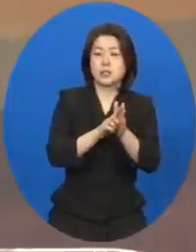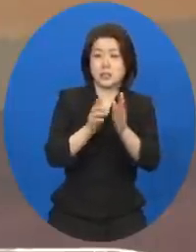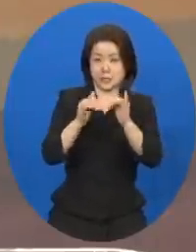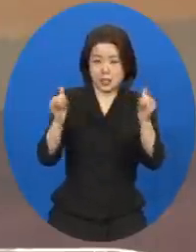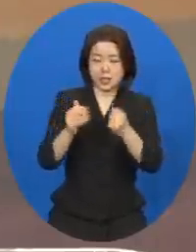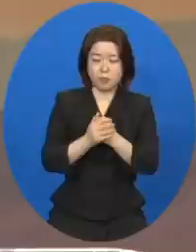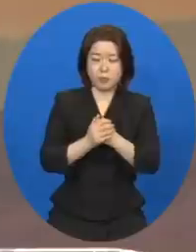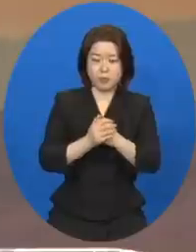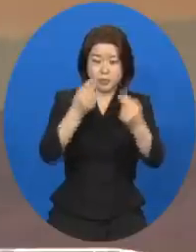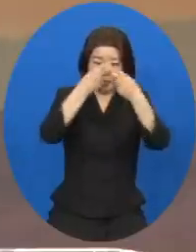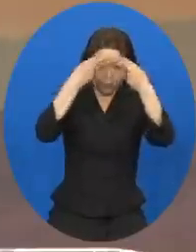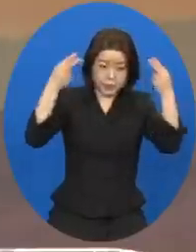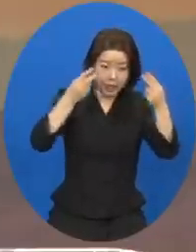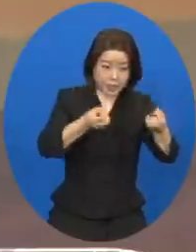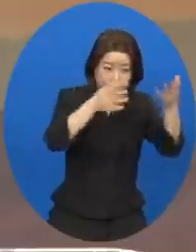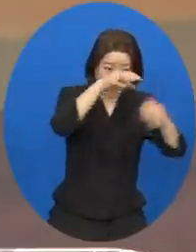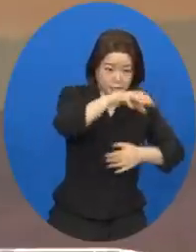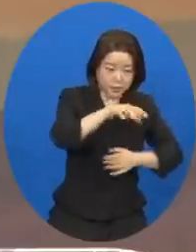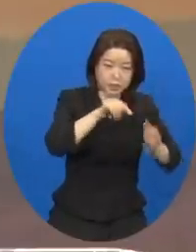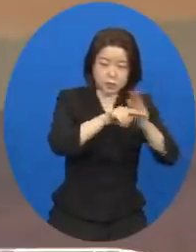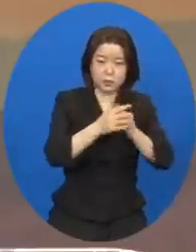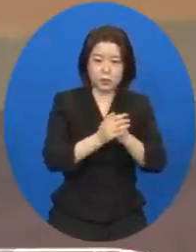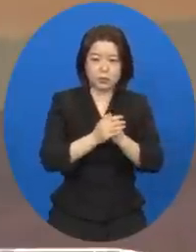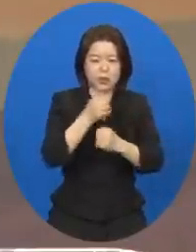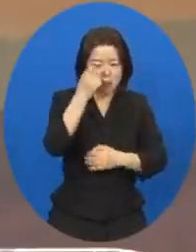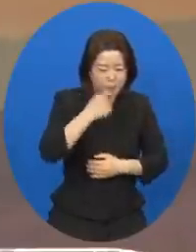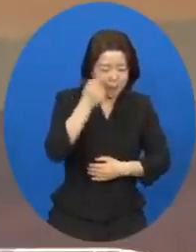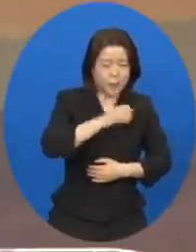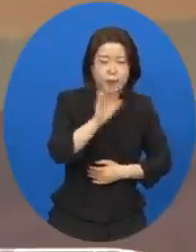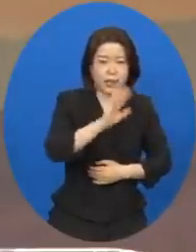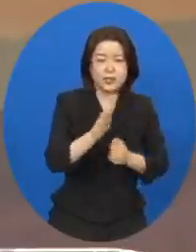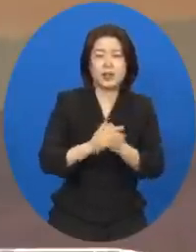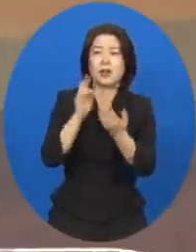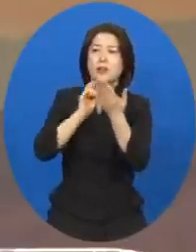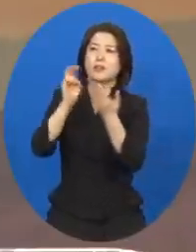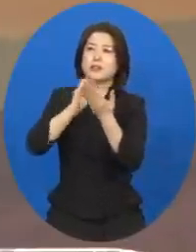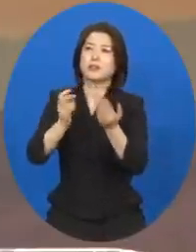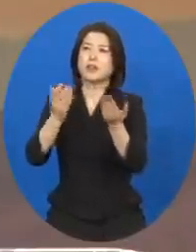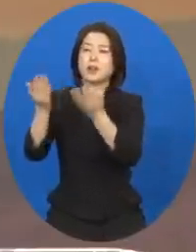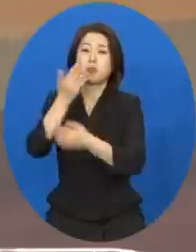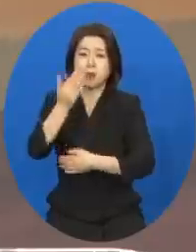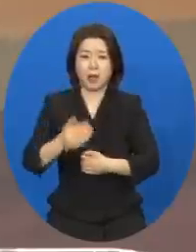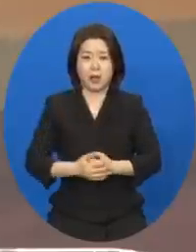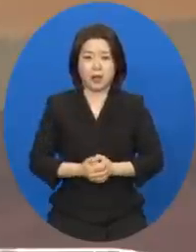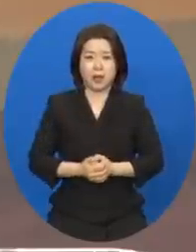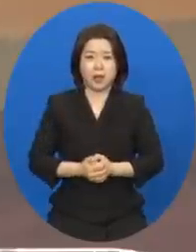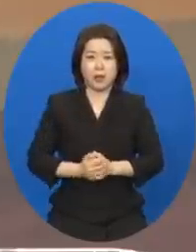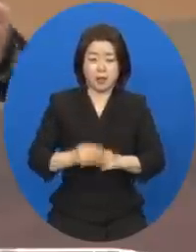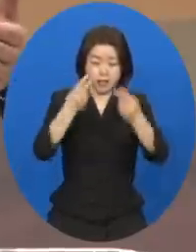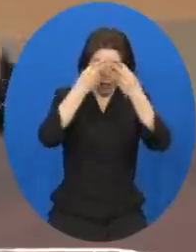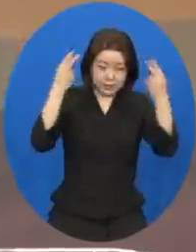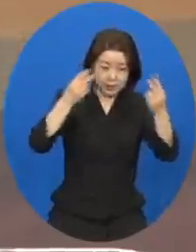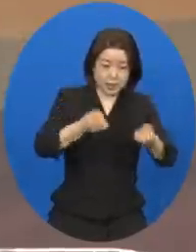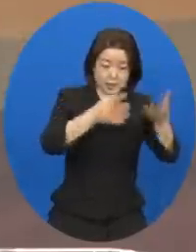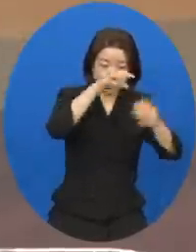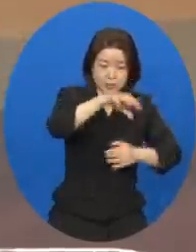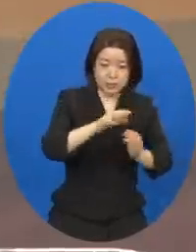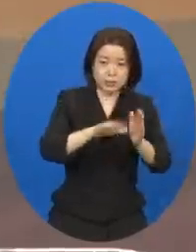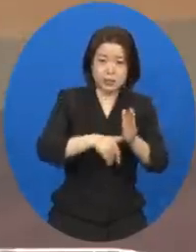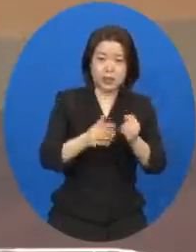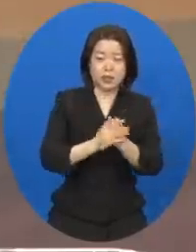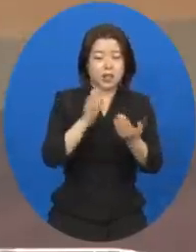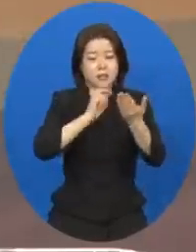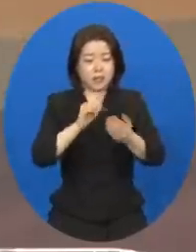곡을 하지 않고 찬송을 부르는 거예요. 장례식에 찬송을 틀어놓고 장례식 때 예배를 드리면서